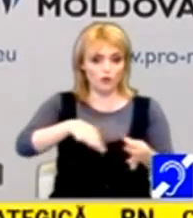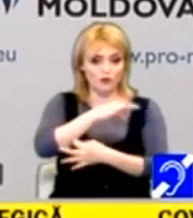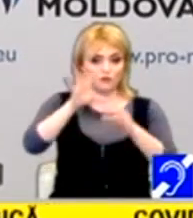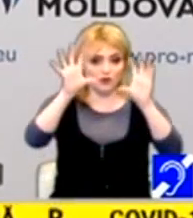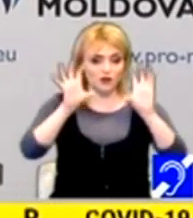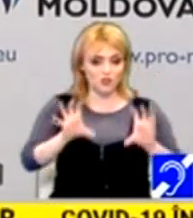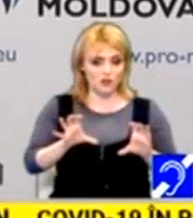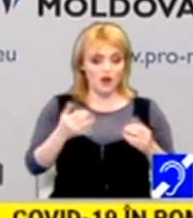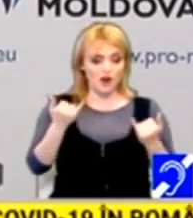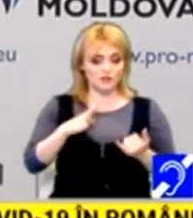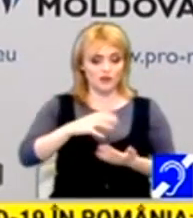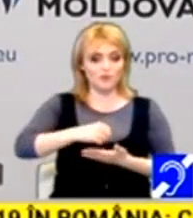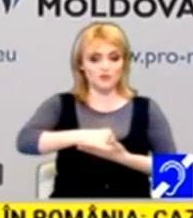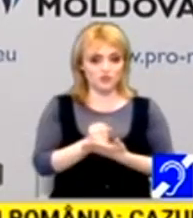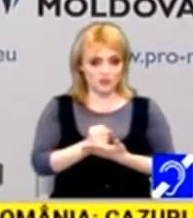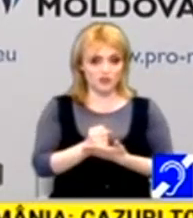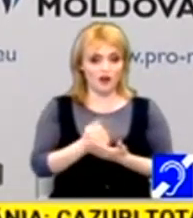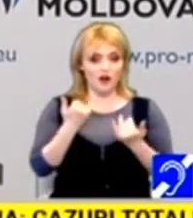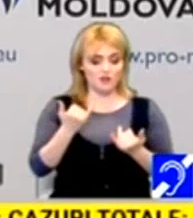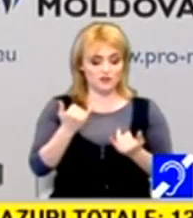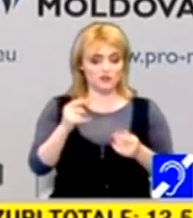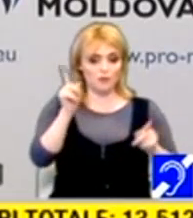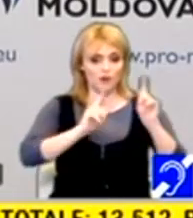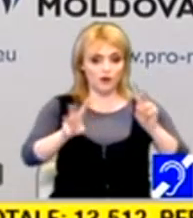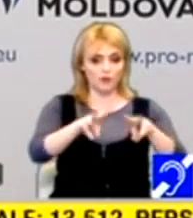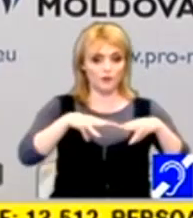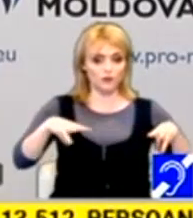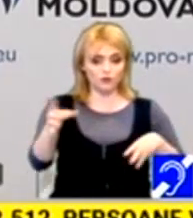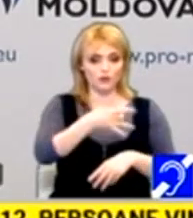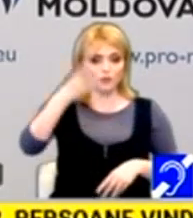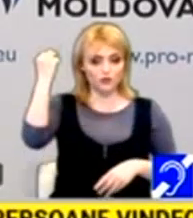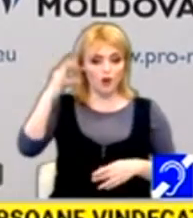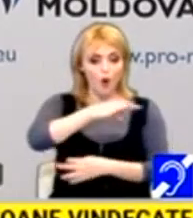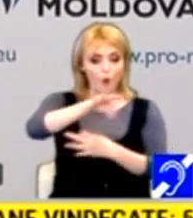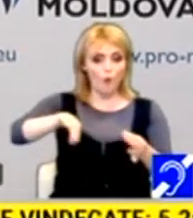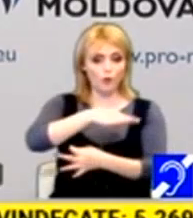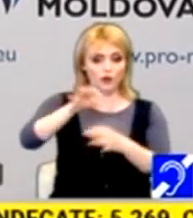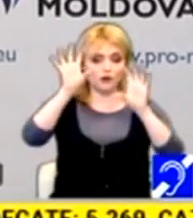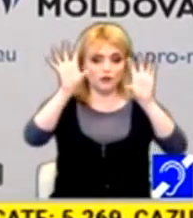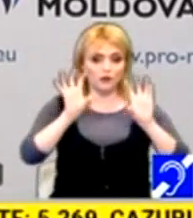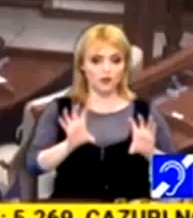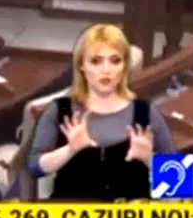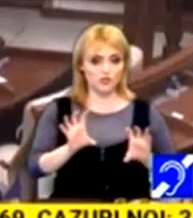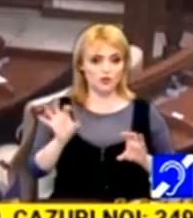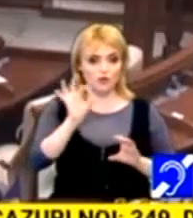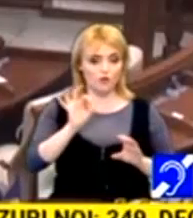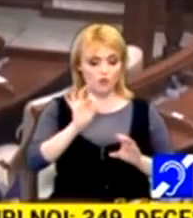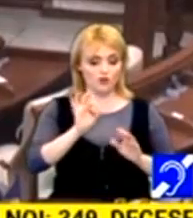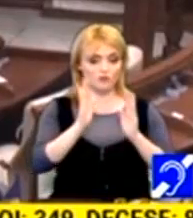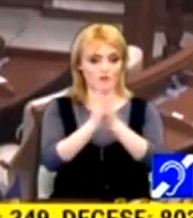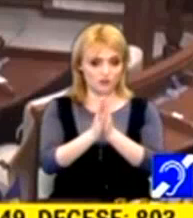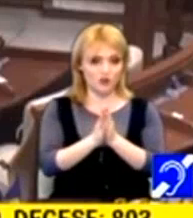înregistrăm astăzi în Parlamentul Republicii Moldova, un proiect de lege privind